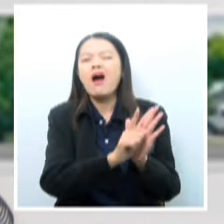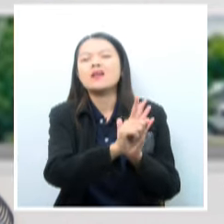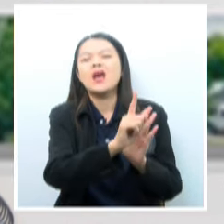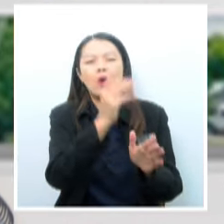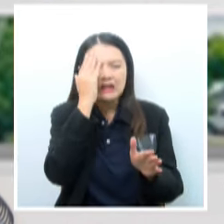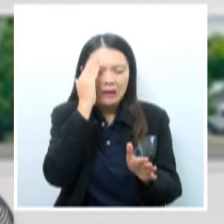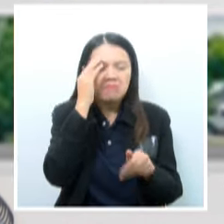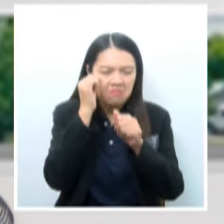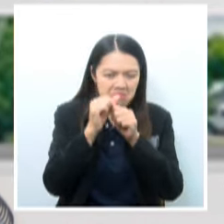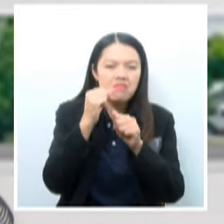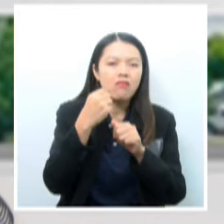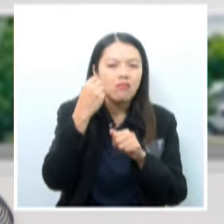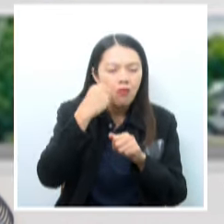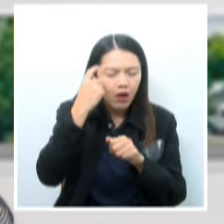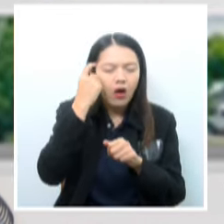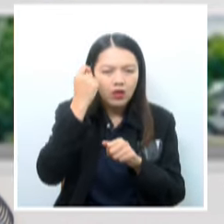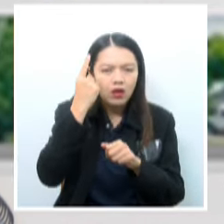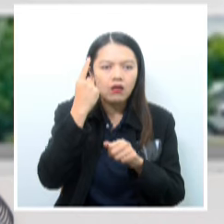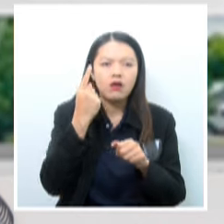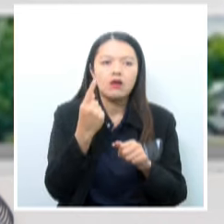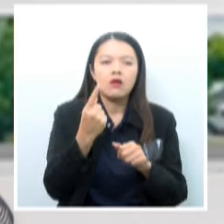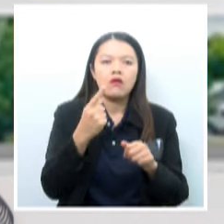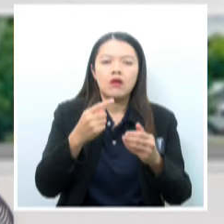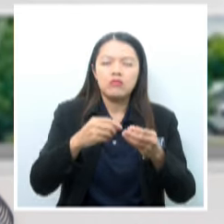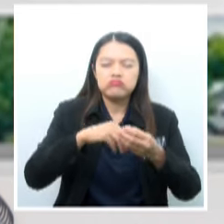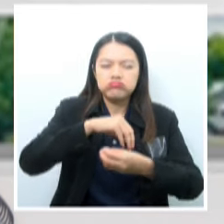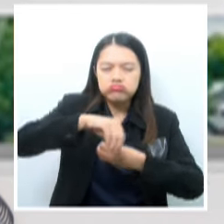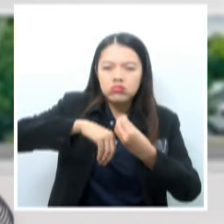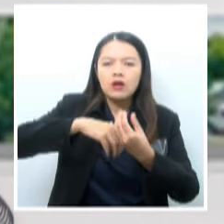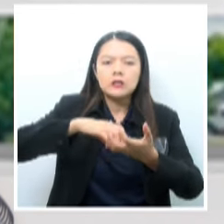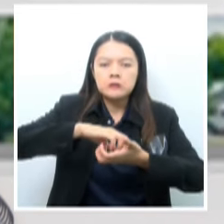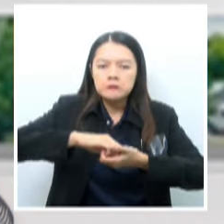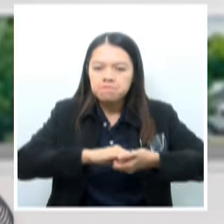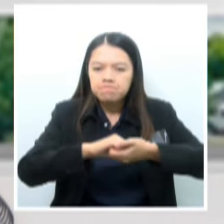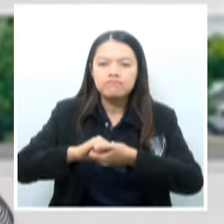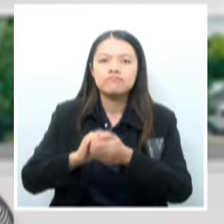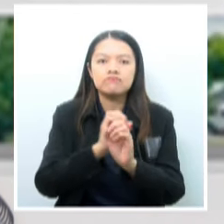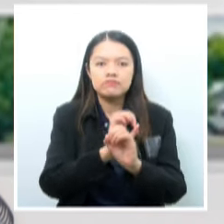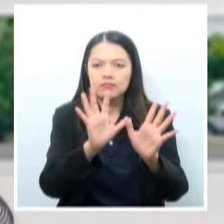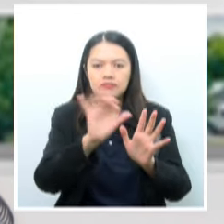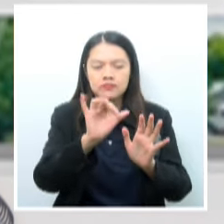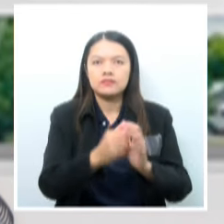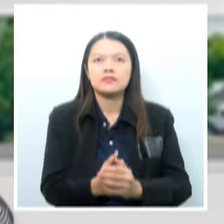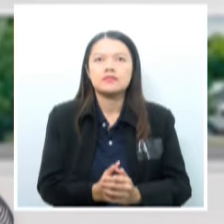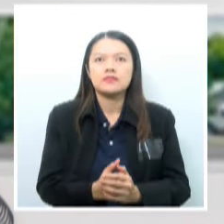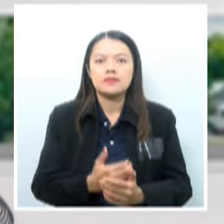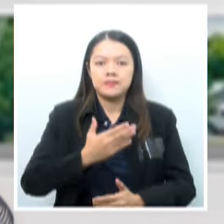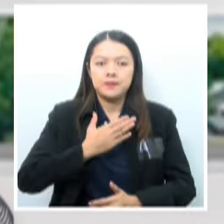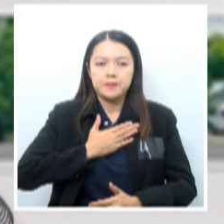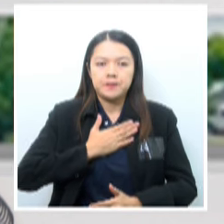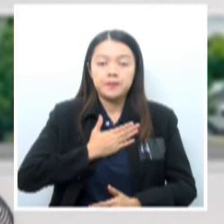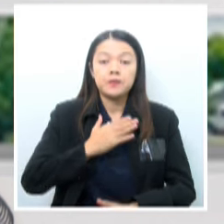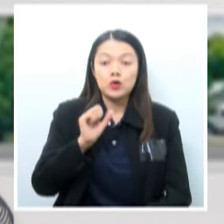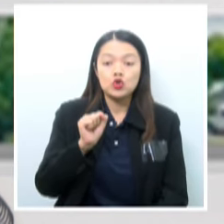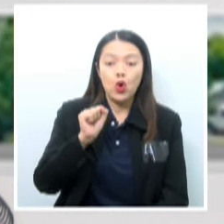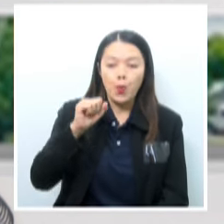ายที่เนี่ยก็ยังไม่เกิดการบูรณาการชัดเจนวันนี้ทางเราซึ่งสพ